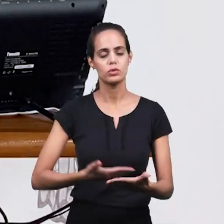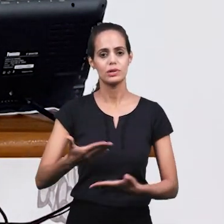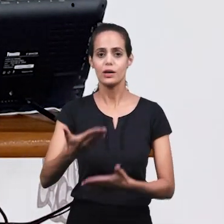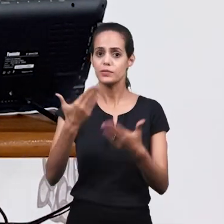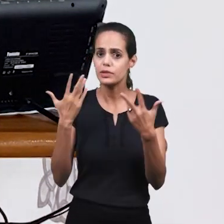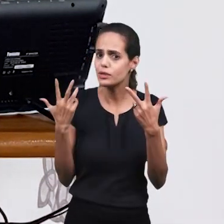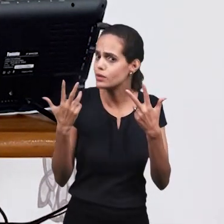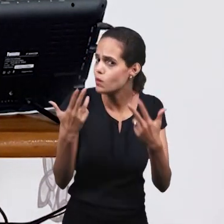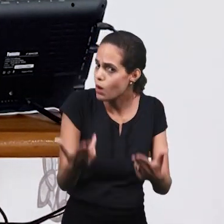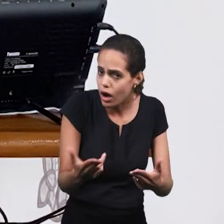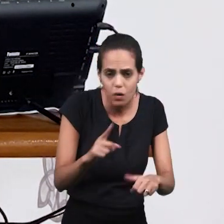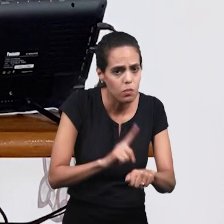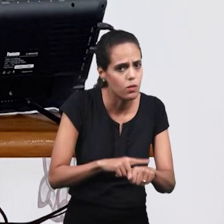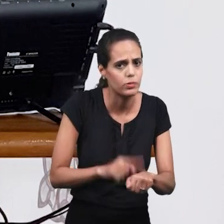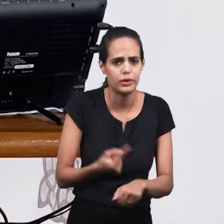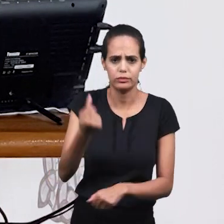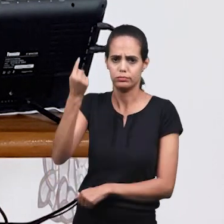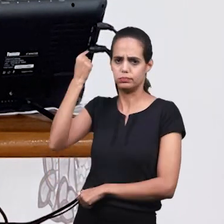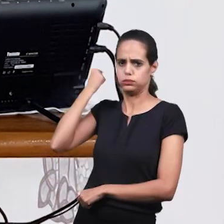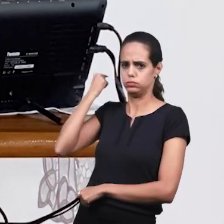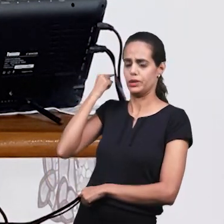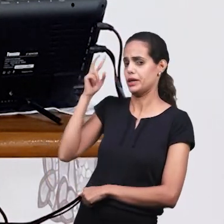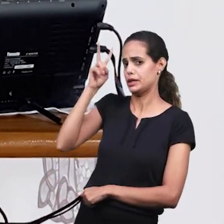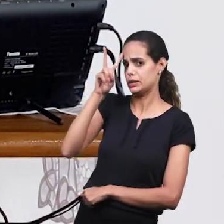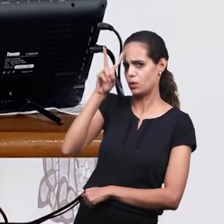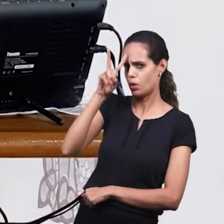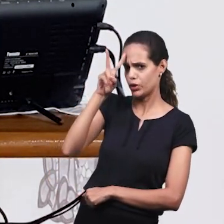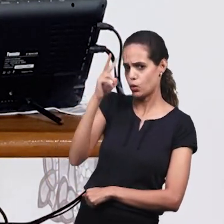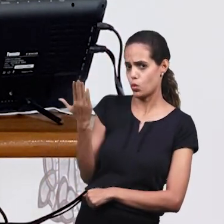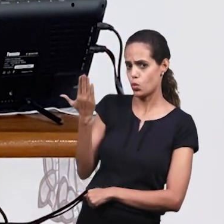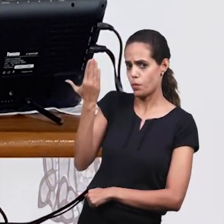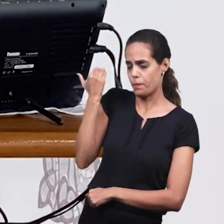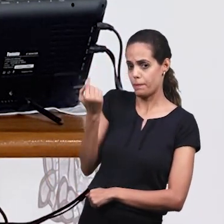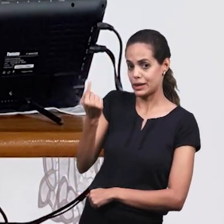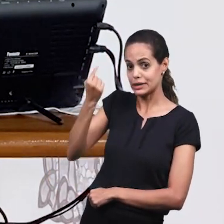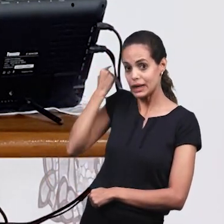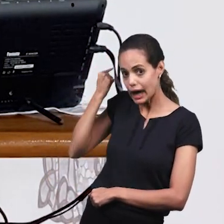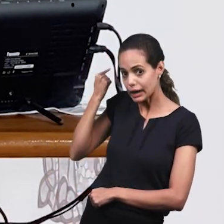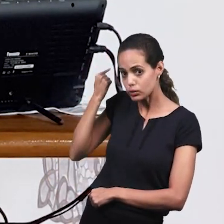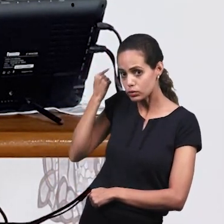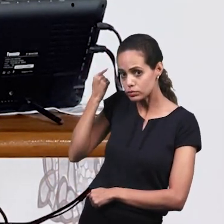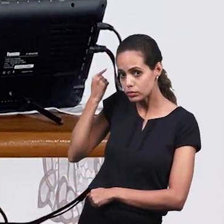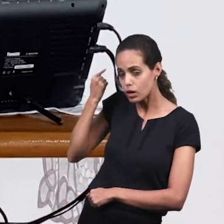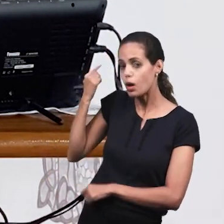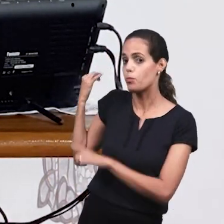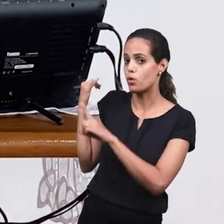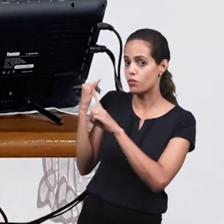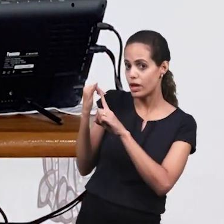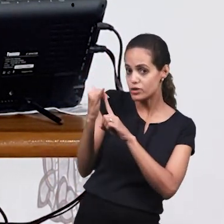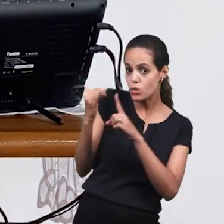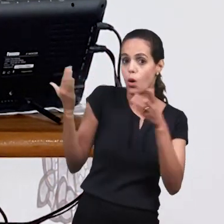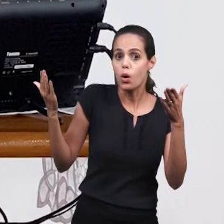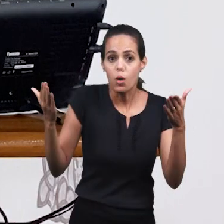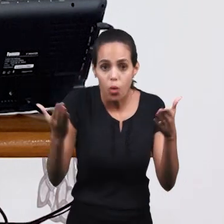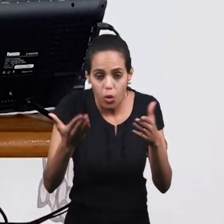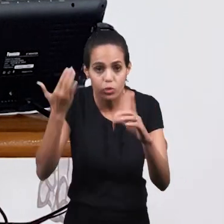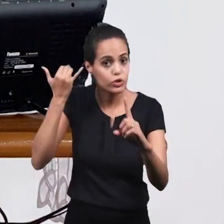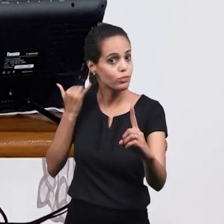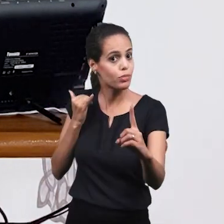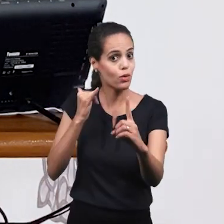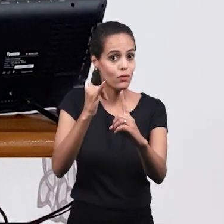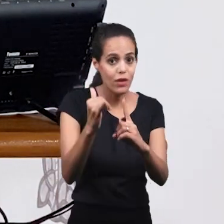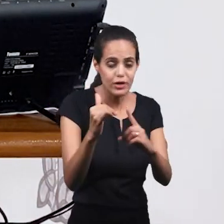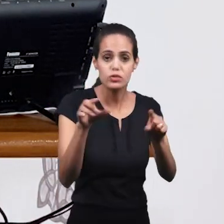historique comme celui qu'ils ont vécu là-bas. Nous vivons le moment du départ. C'est la dernière heure de la